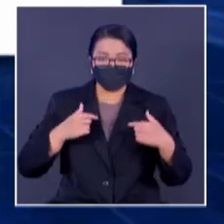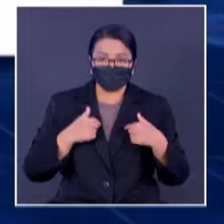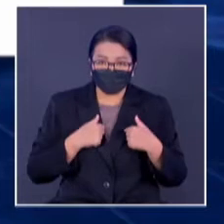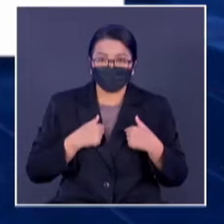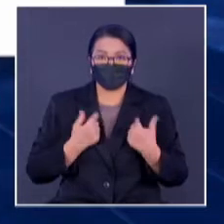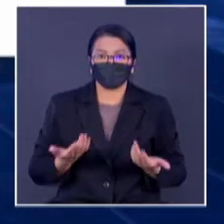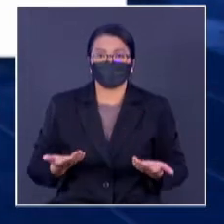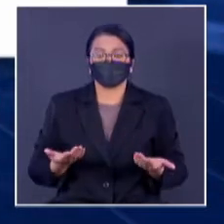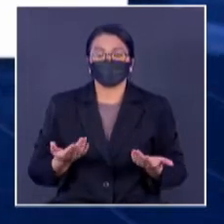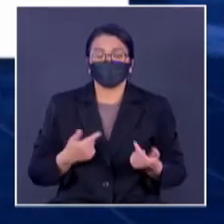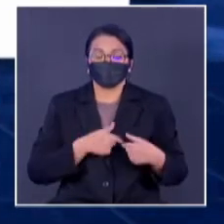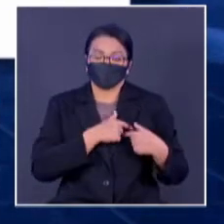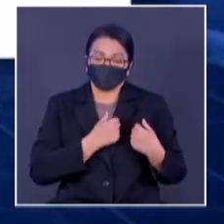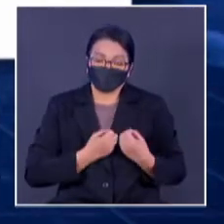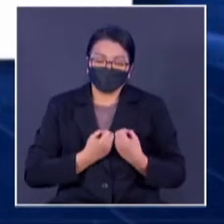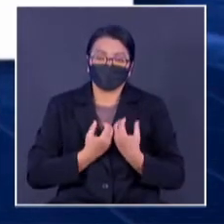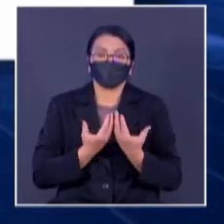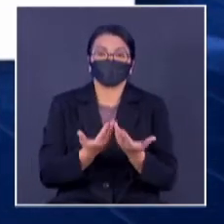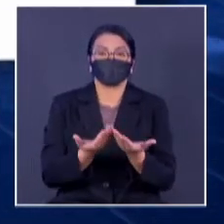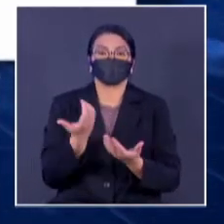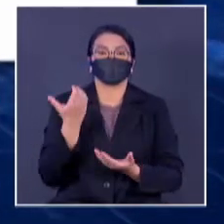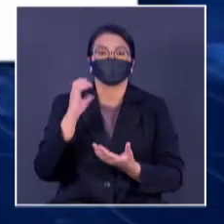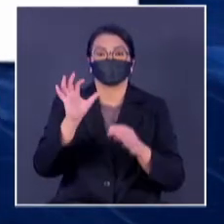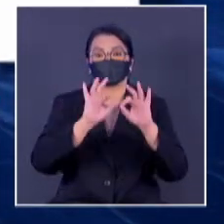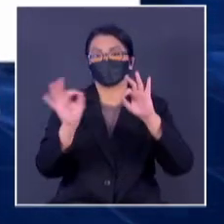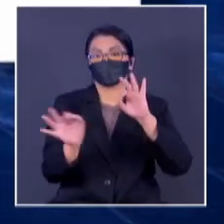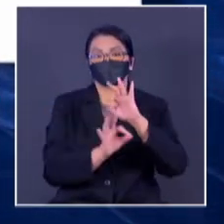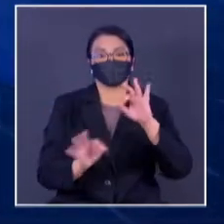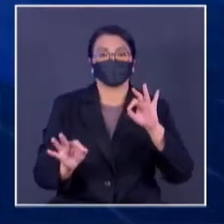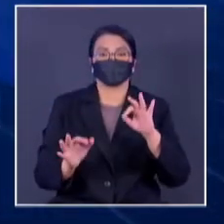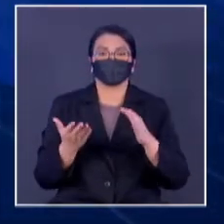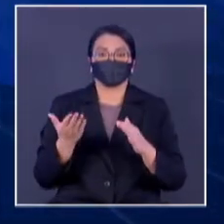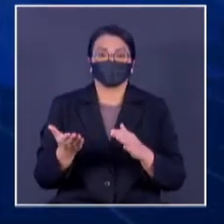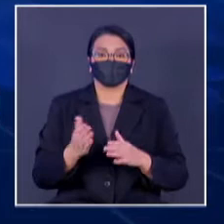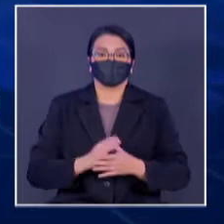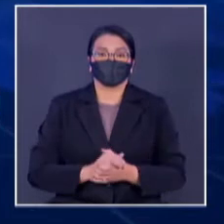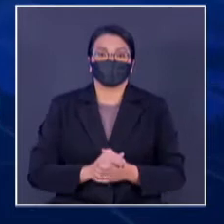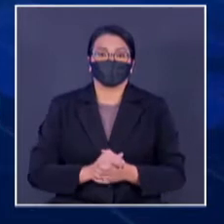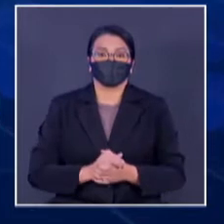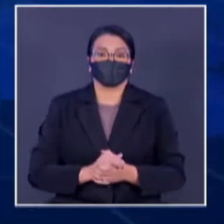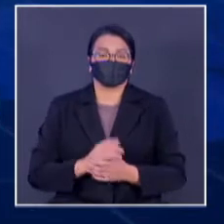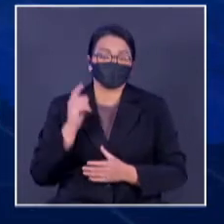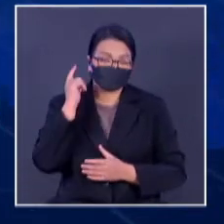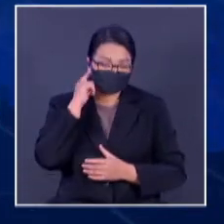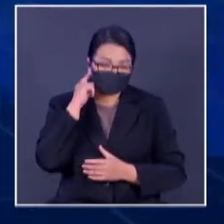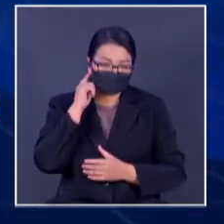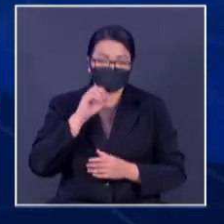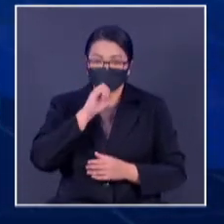จเลยนะครับที่ถ่ายทอดออกมาปิดท้ายโพสต์นี้บอกว่าเสียงที่ไม่มีความสำคัญดังแค่ไหนก็เบ